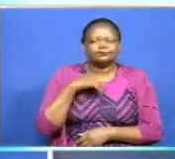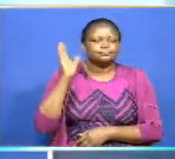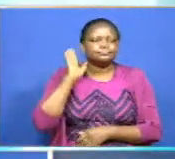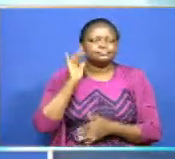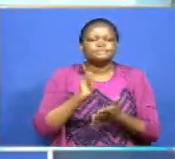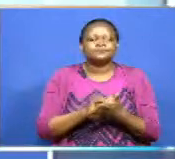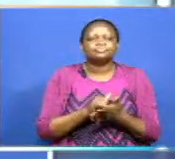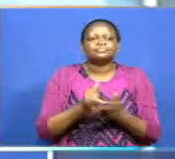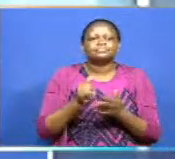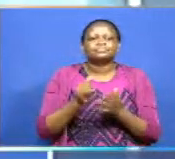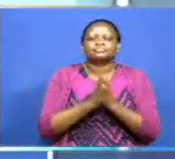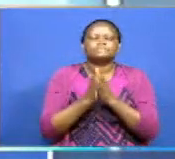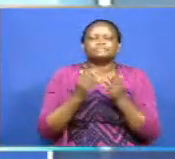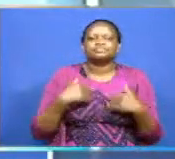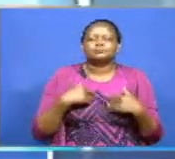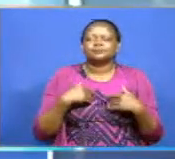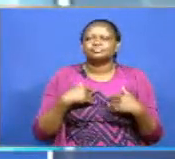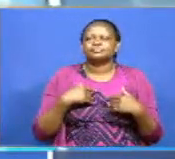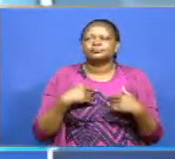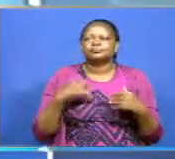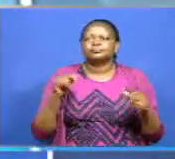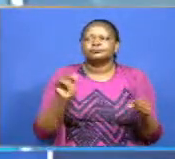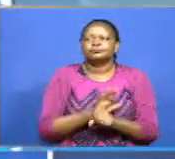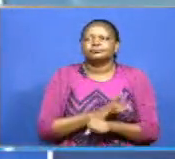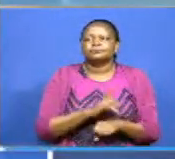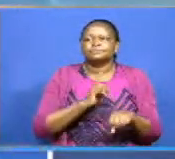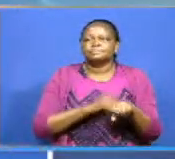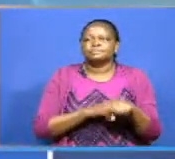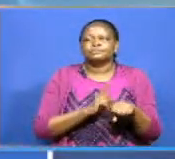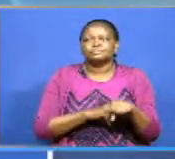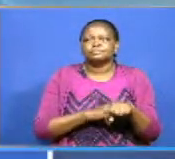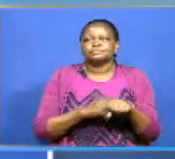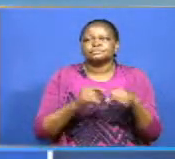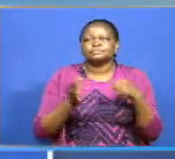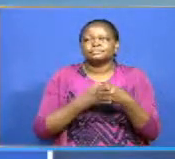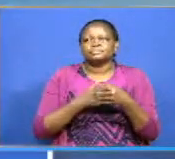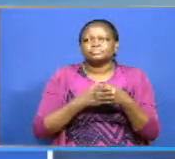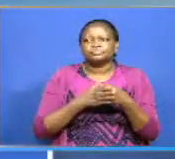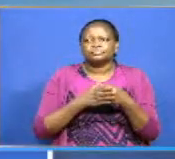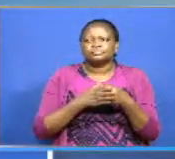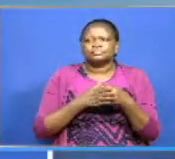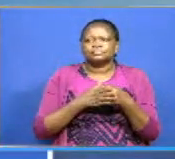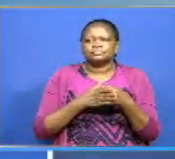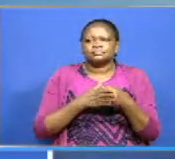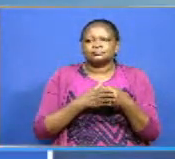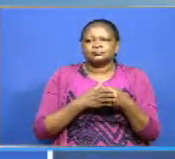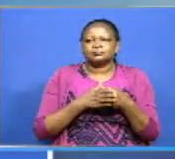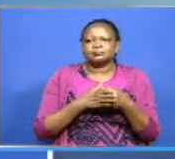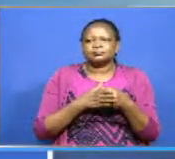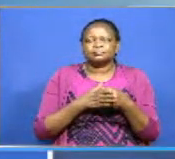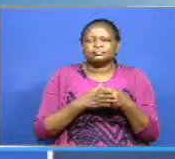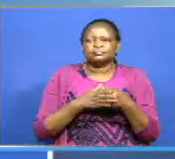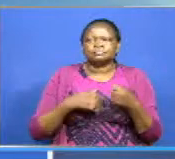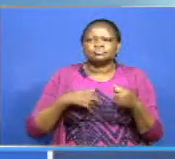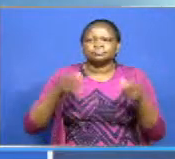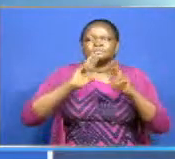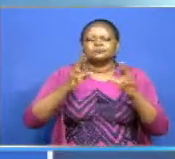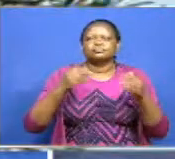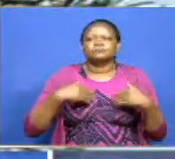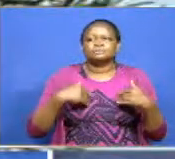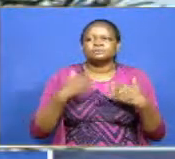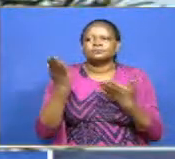taarifa hiyo utaipata kwa kina mwendo wa saa 3. Anaarifiwa kwamba tayari iko kamili.